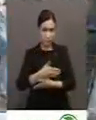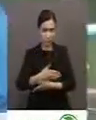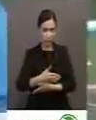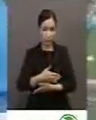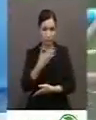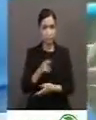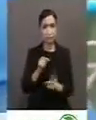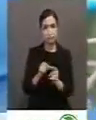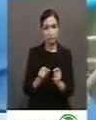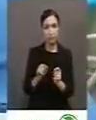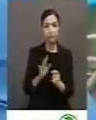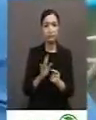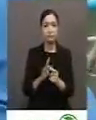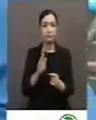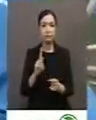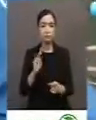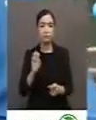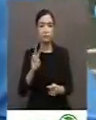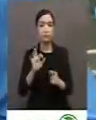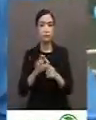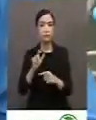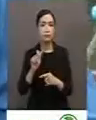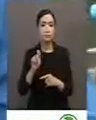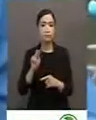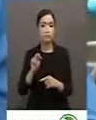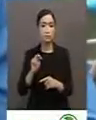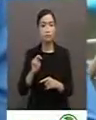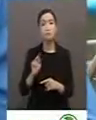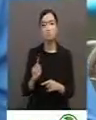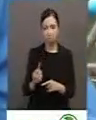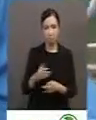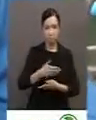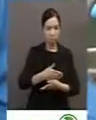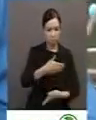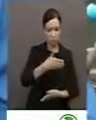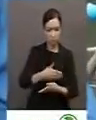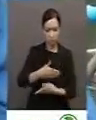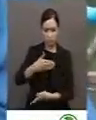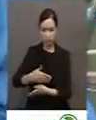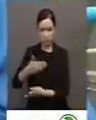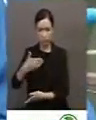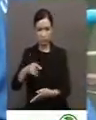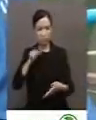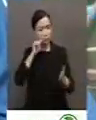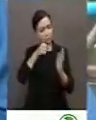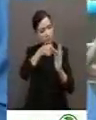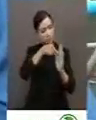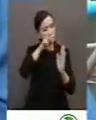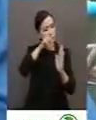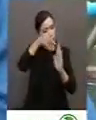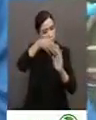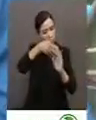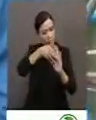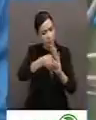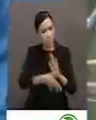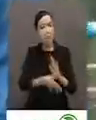ลเขื่องคำอำเภอเมืองยโสธรถึงขั้นต้องเปิดประตูเขื่อนหลายบานค่ะเร่งระบายน้ำออกจากเขื่อนทางเหนือเพื่อรองรับกับปริม